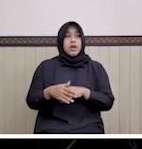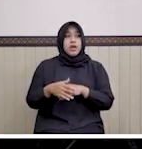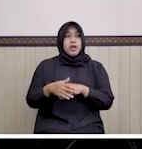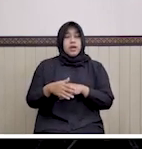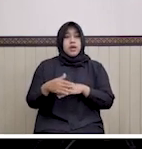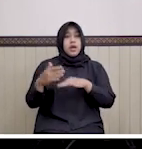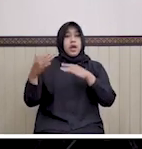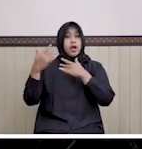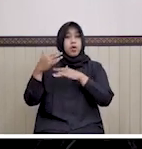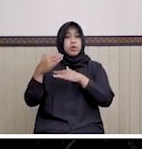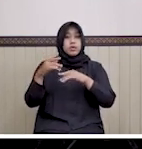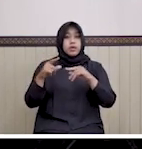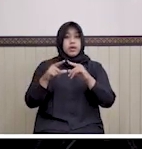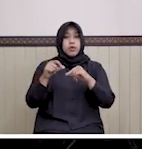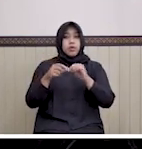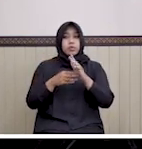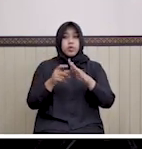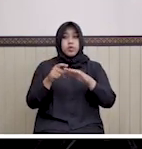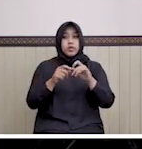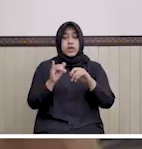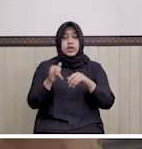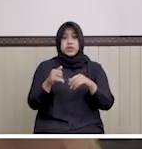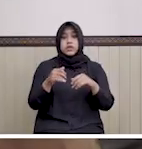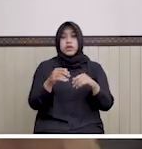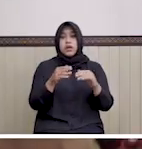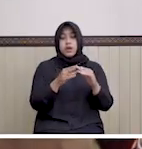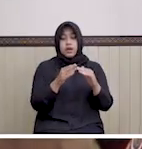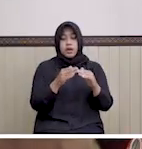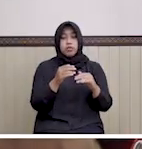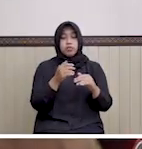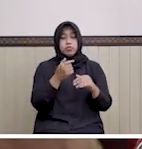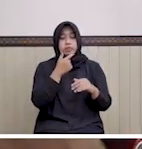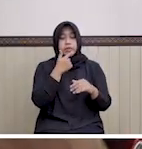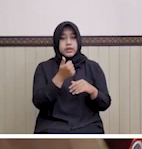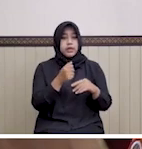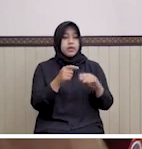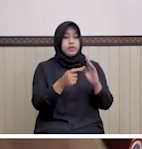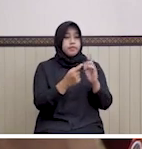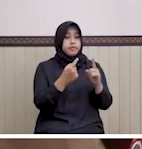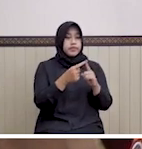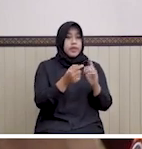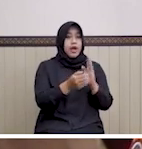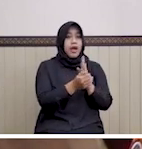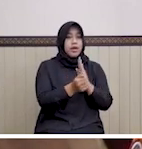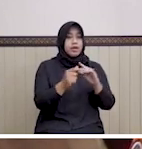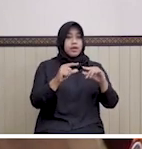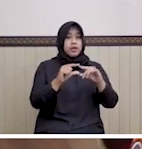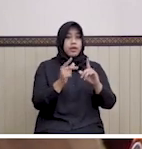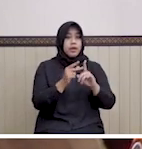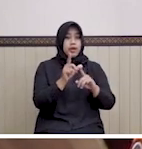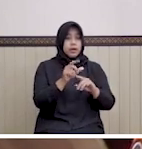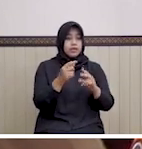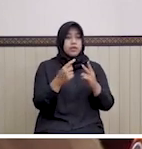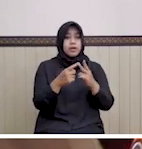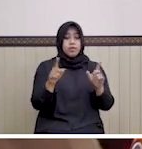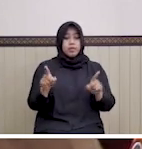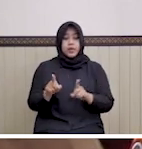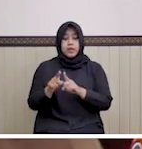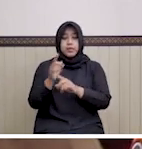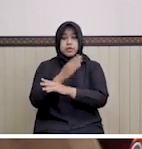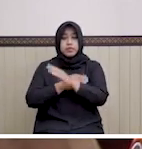sangat-sangat penting juga iya sangat dibutuhkan di akomodasi yang lebih pendamping disabilitas